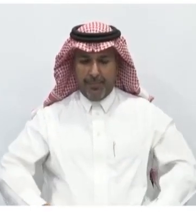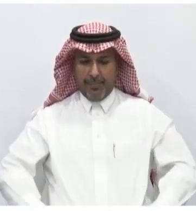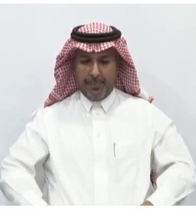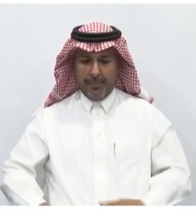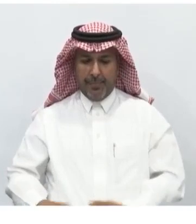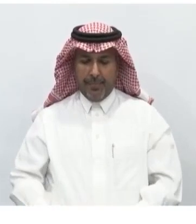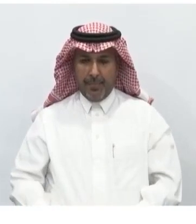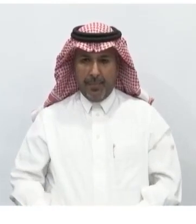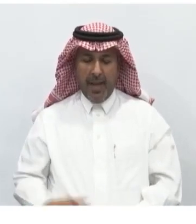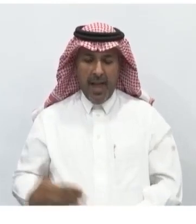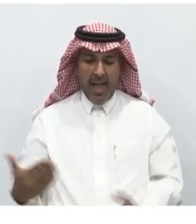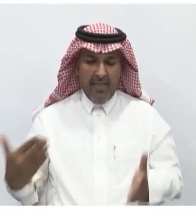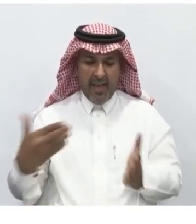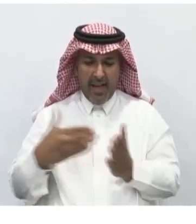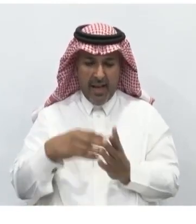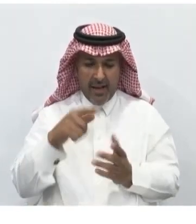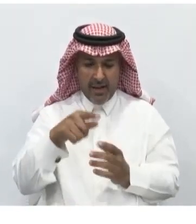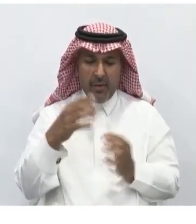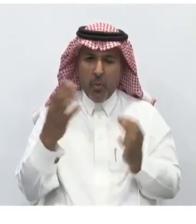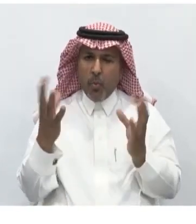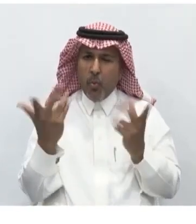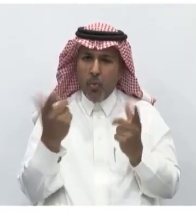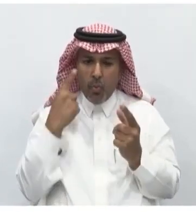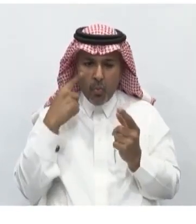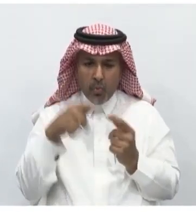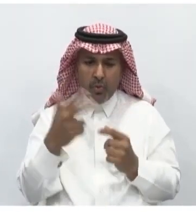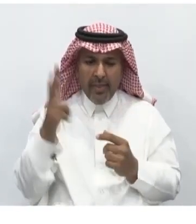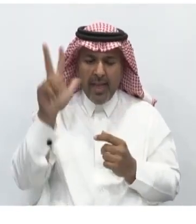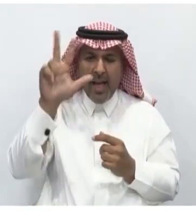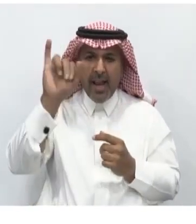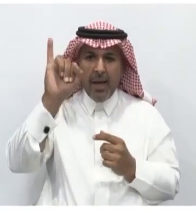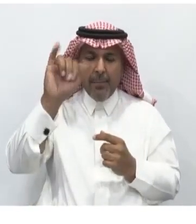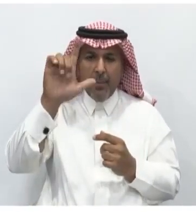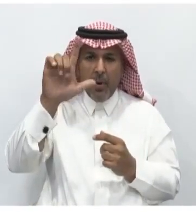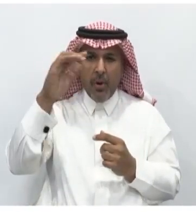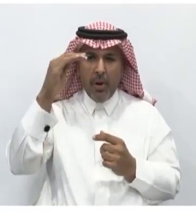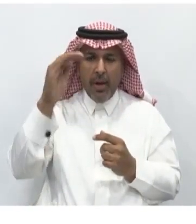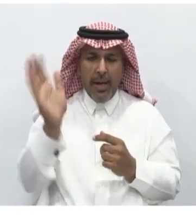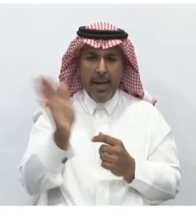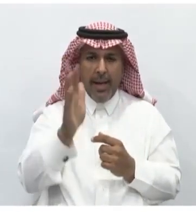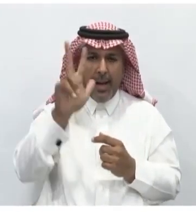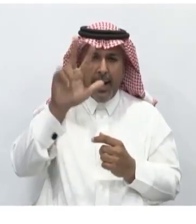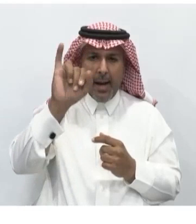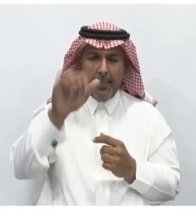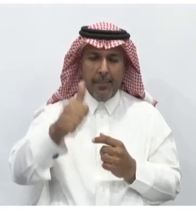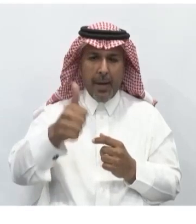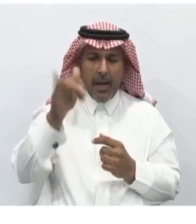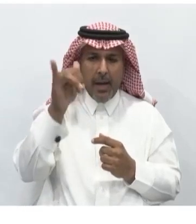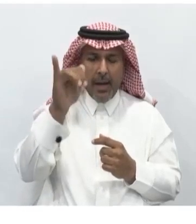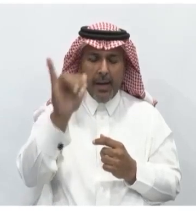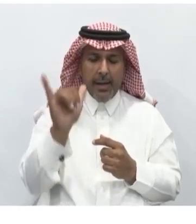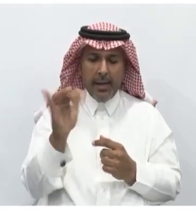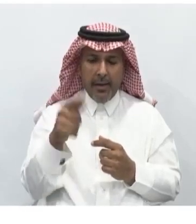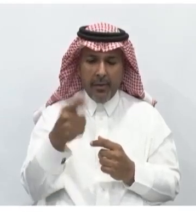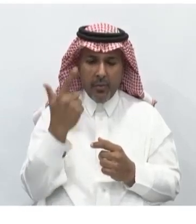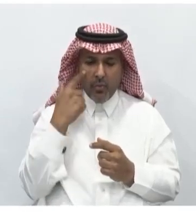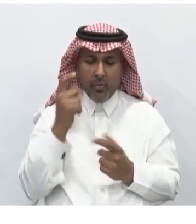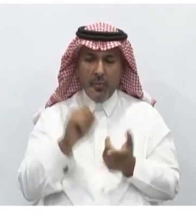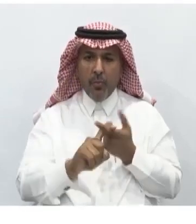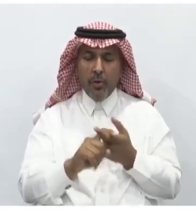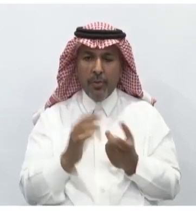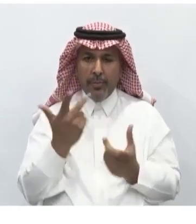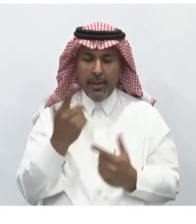تتكون صيغة الملح المائي من صيغة المركب الأيوني وعدد جزيئات ماء التبلور المرتبطة بوحدة